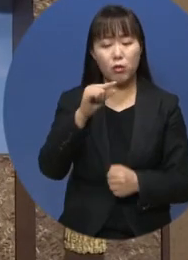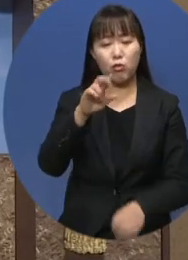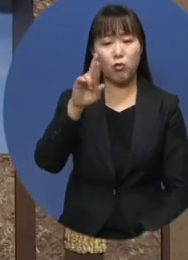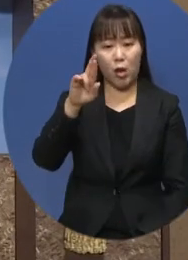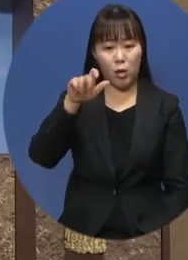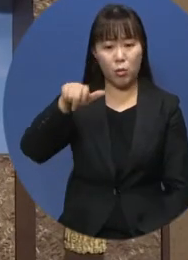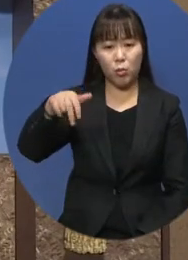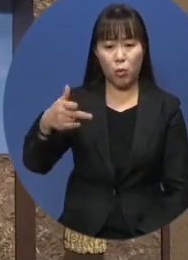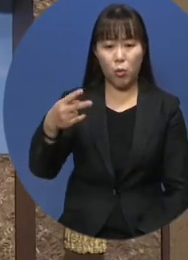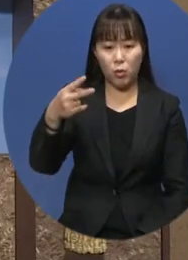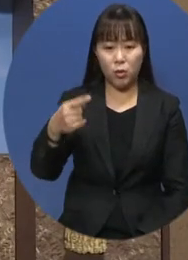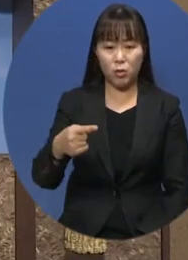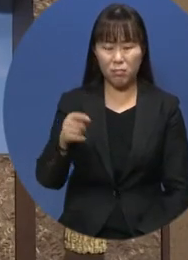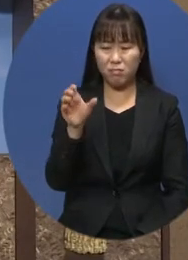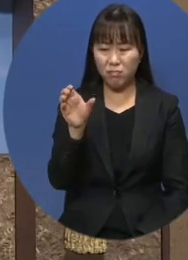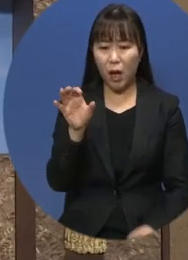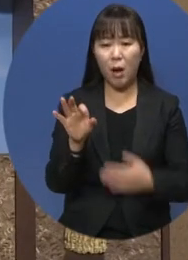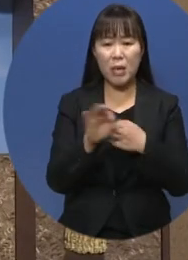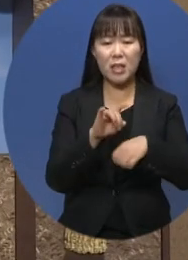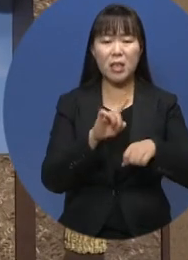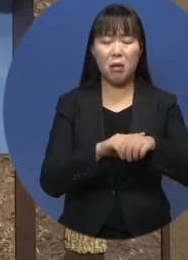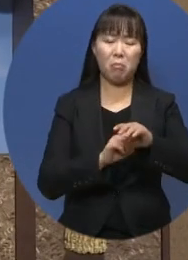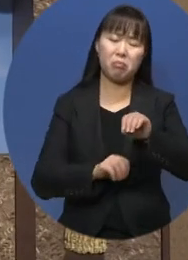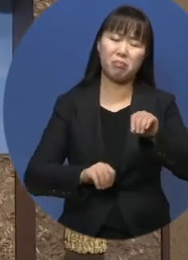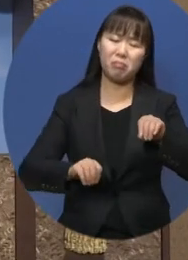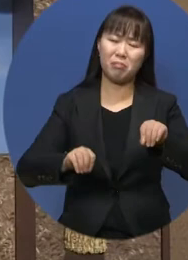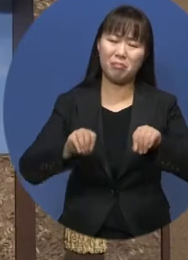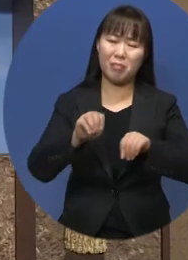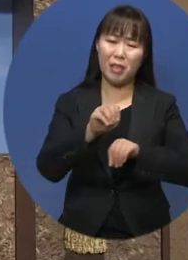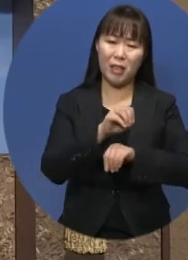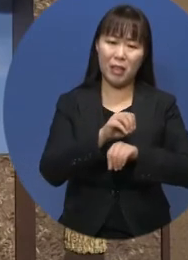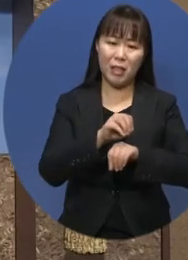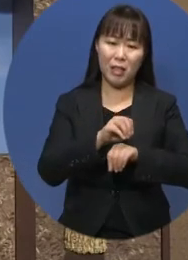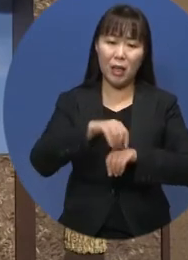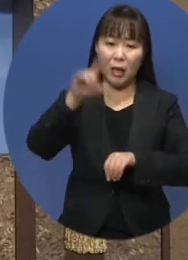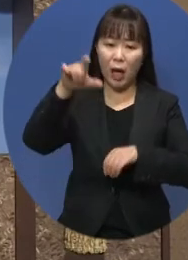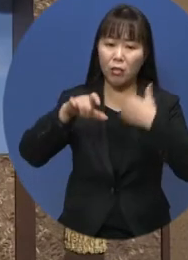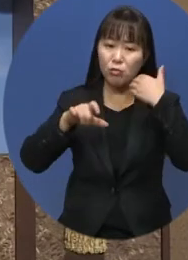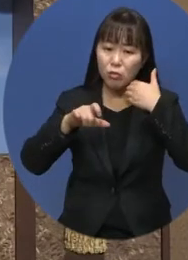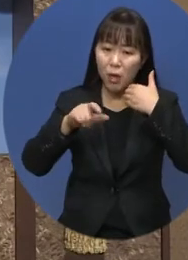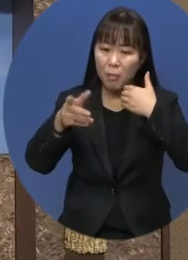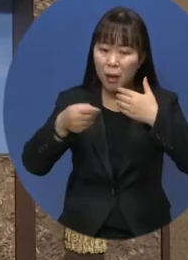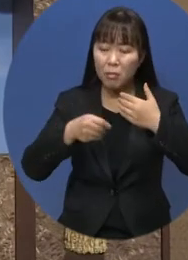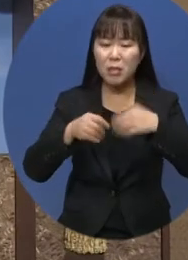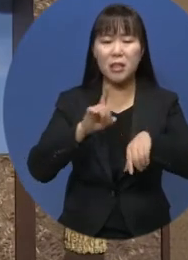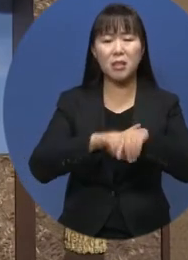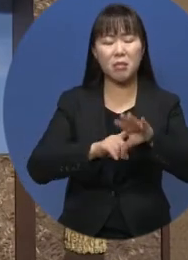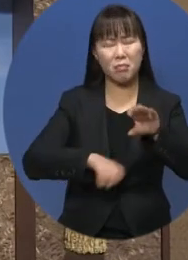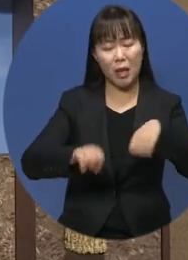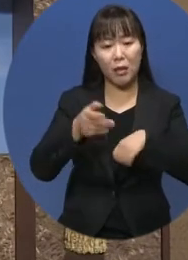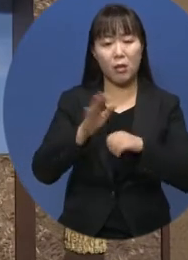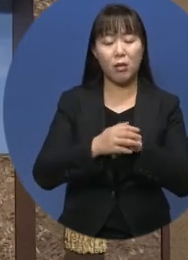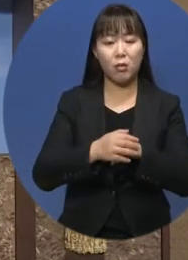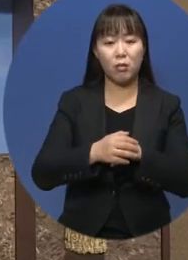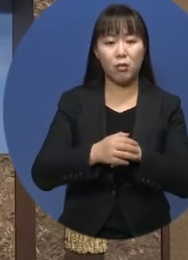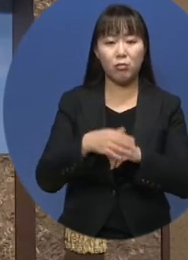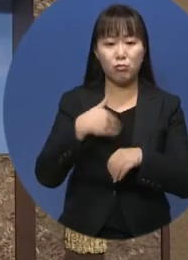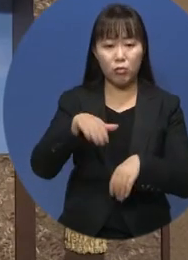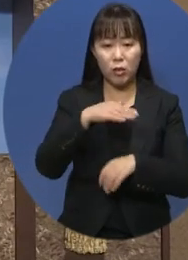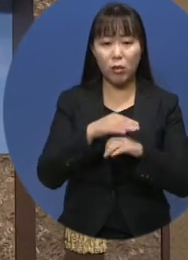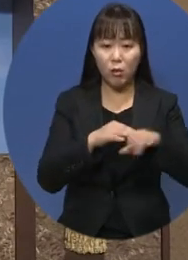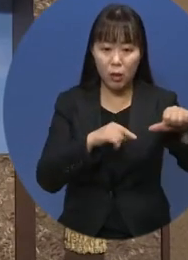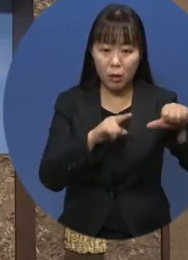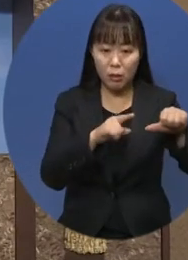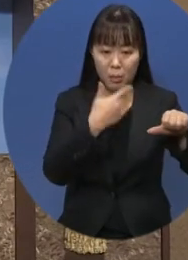qr 코드를 받으려면 시간이 걸리고 예 2 카드전표 를 누가 다녀야지 받을려면 시간이 걸리는데 우리 구리시는 어